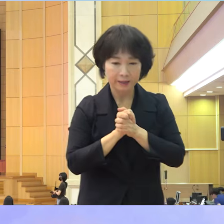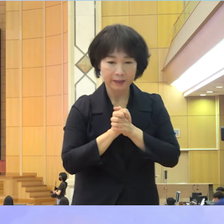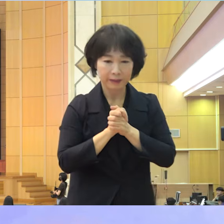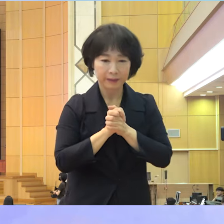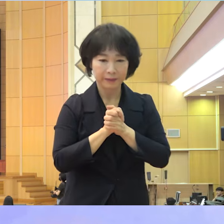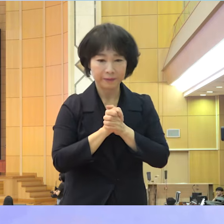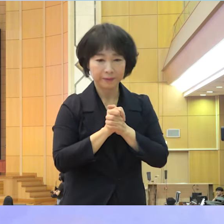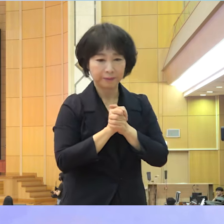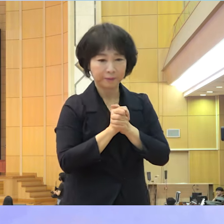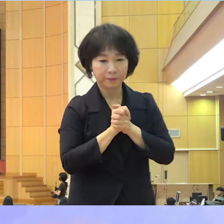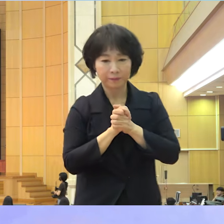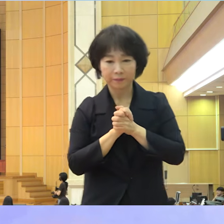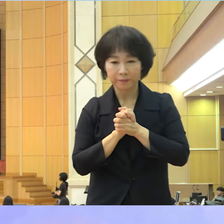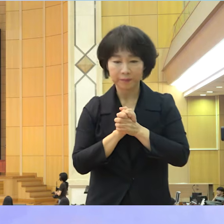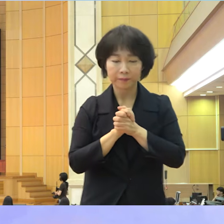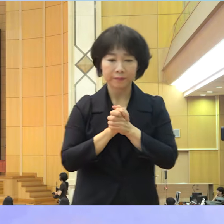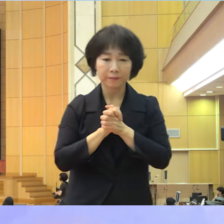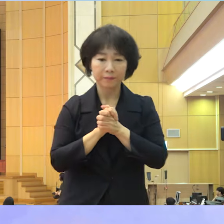아멘.